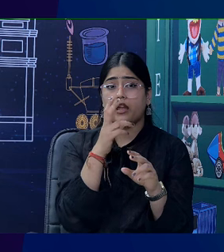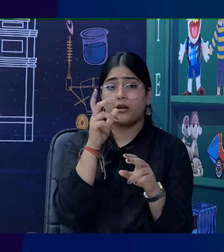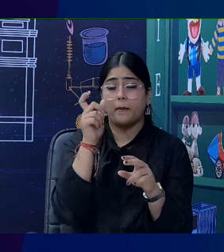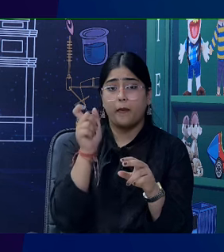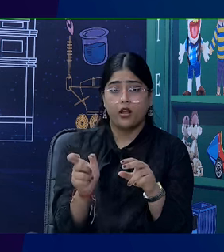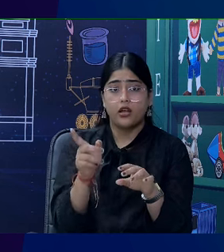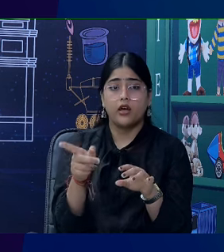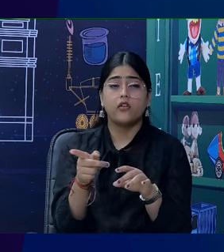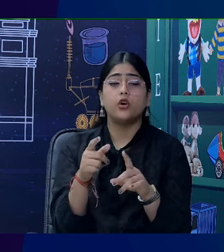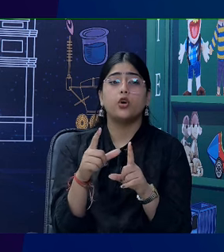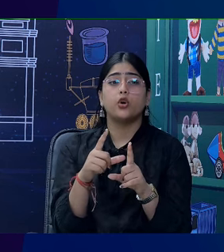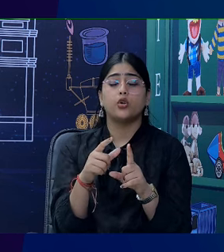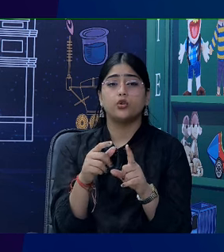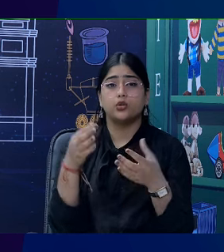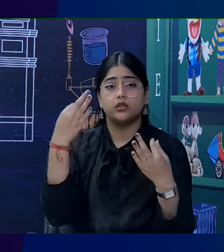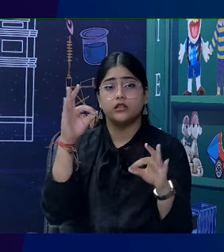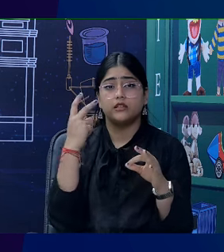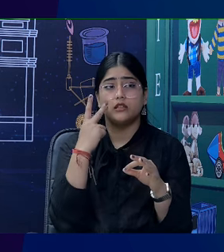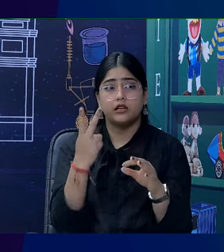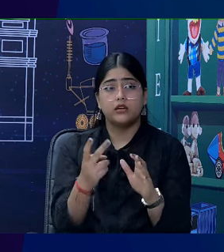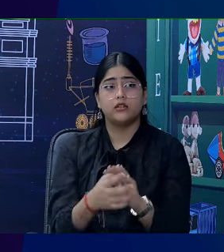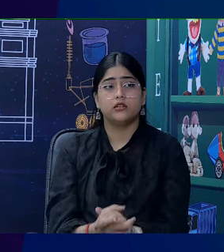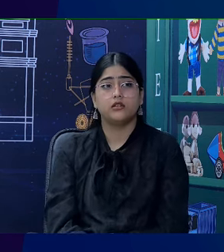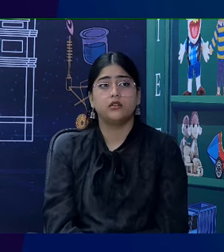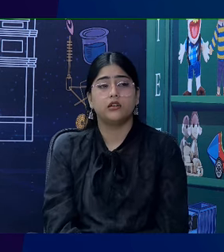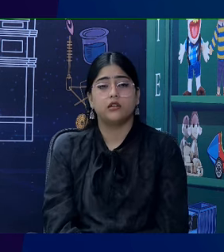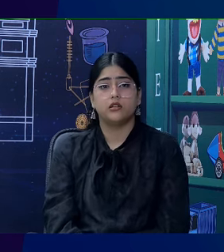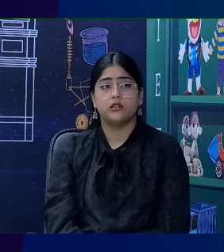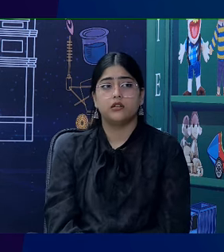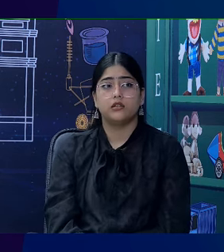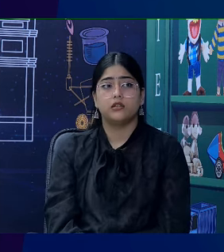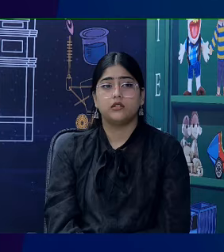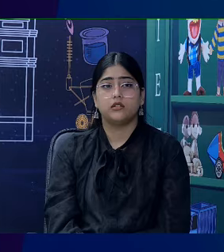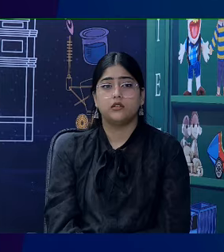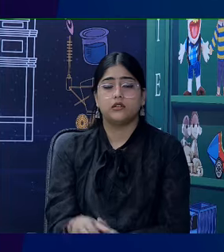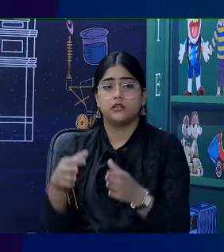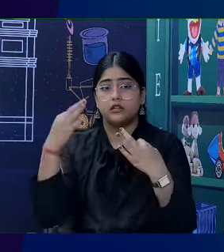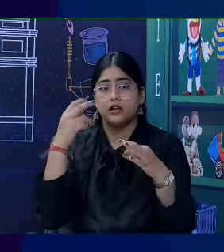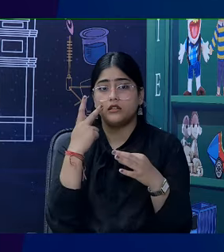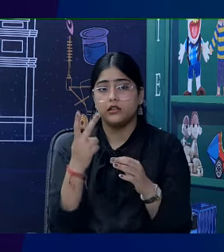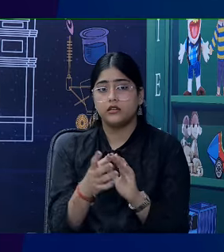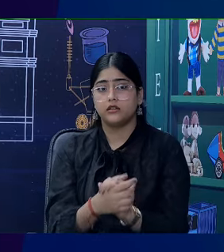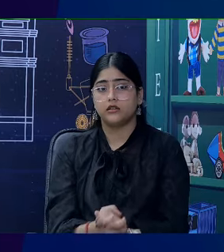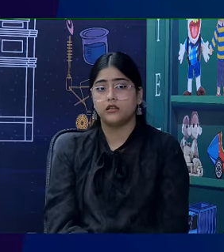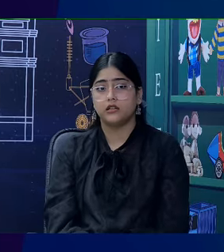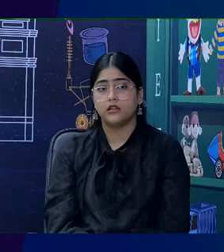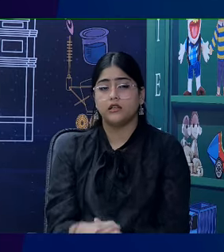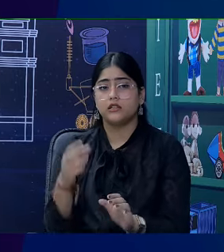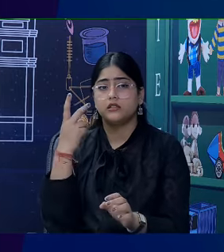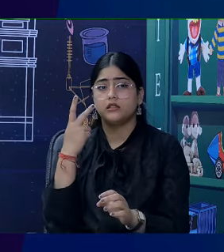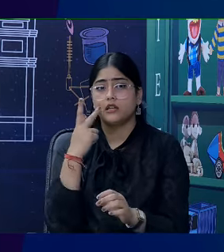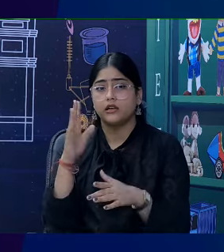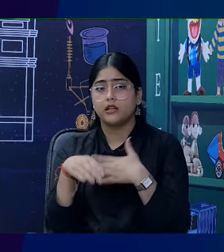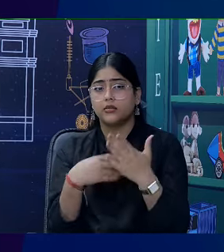बचे वो उन्होंने इस नृत्य को देखा ठीक है ह इस नृत्य को देखा और देखने के बाद देखिए